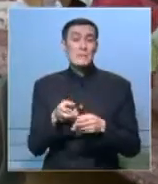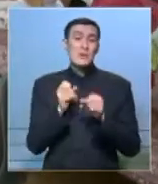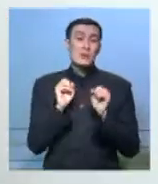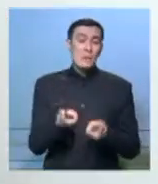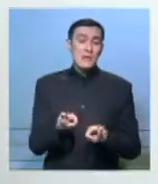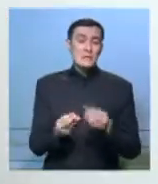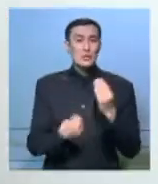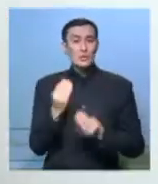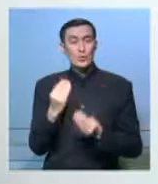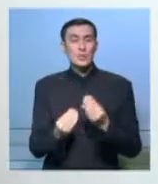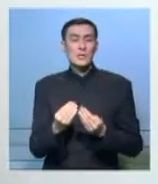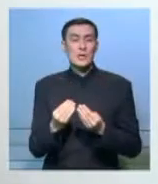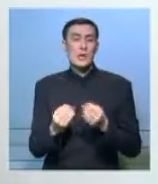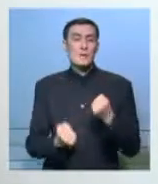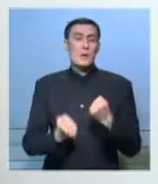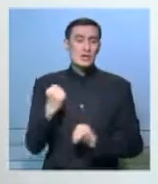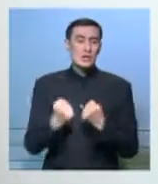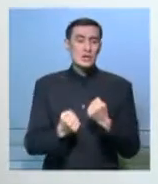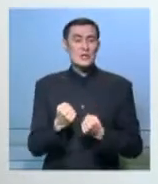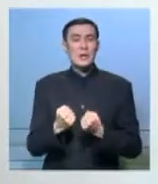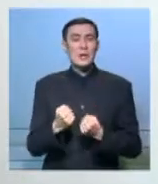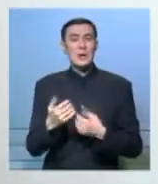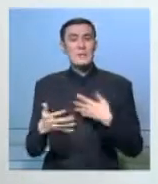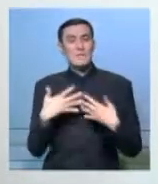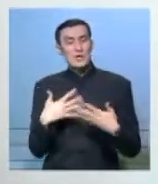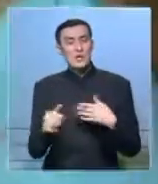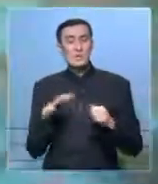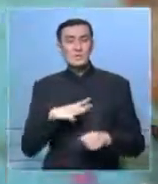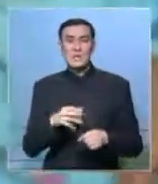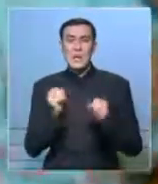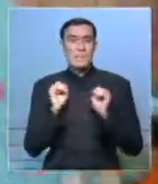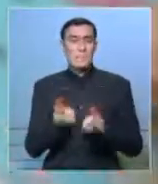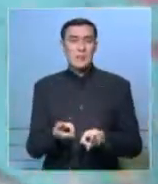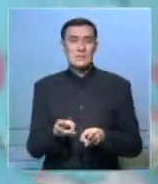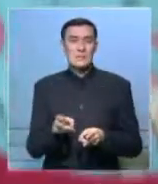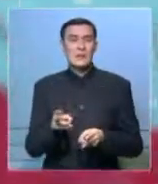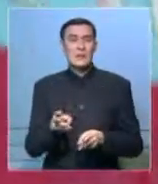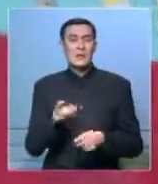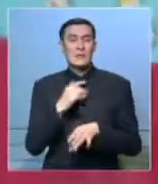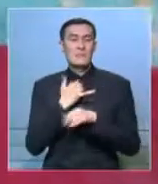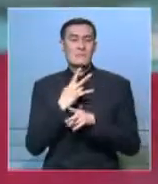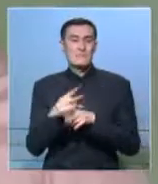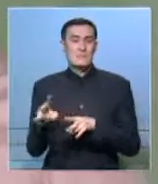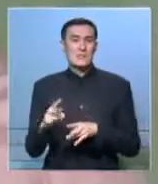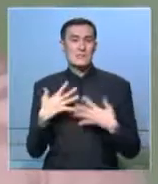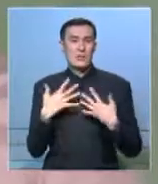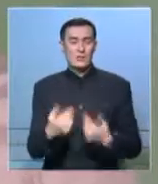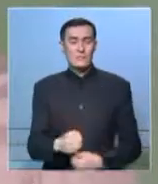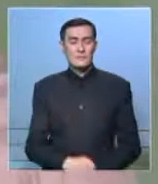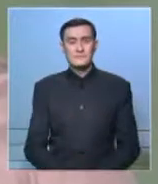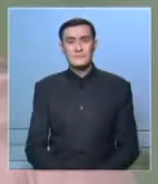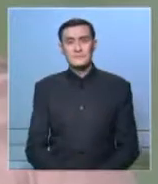машинки, Барби и медвежата в руках младенца могут стать настоящей бомбой замедленного действия.